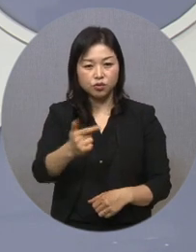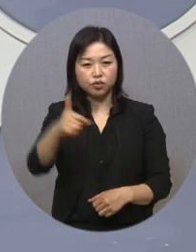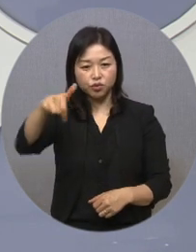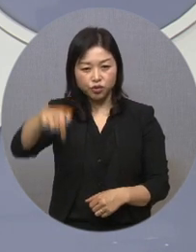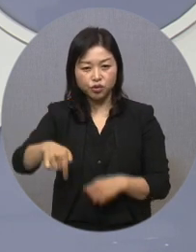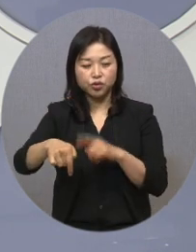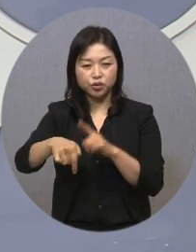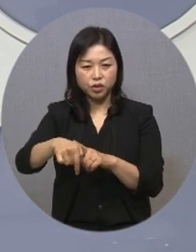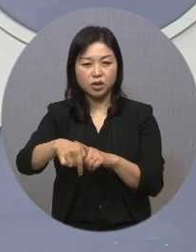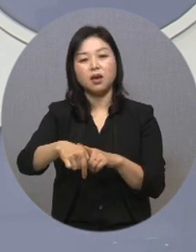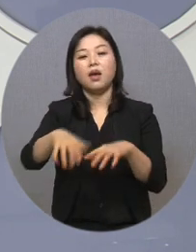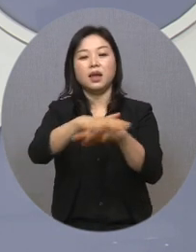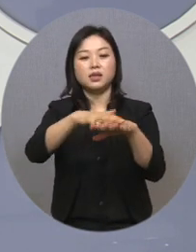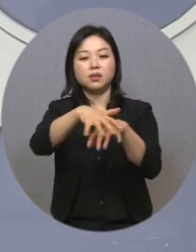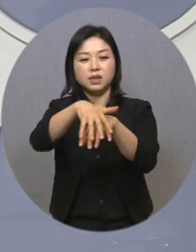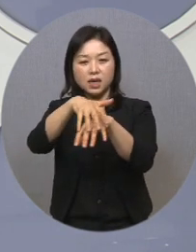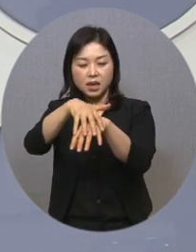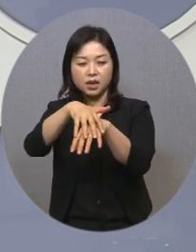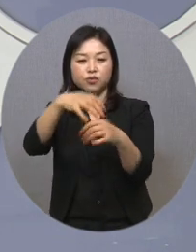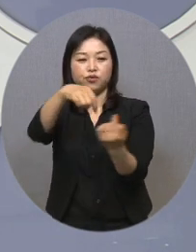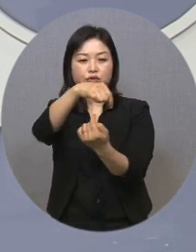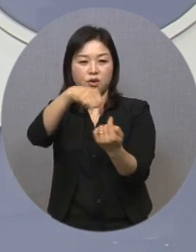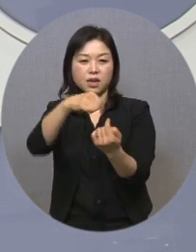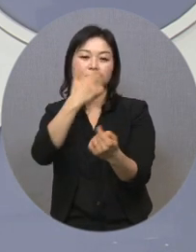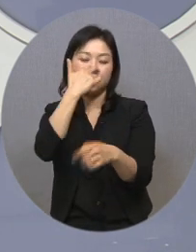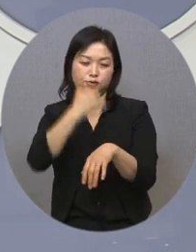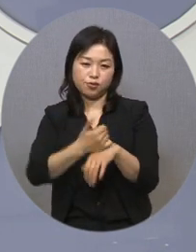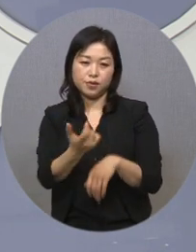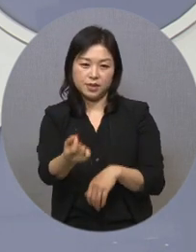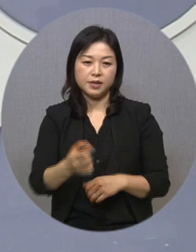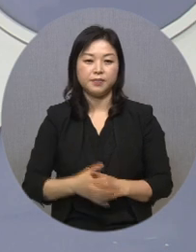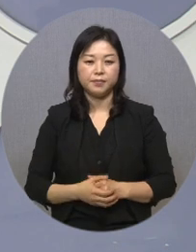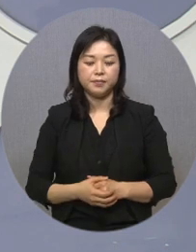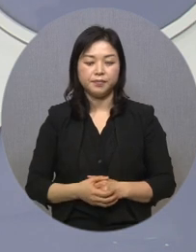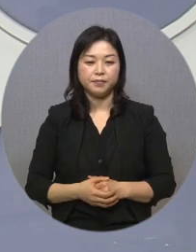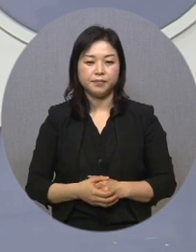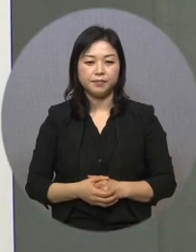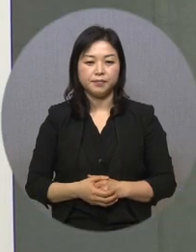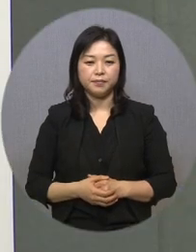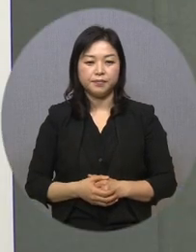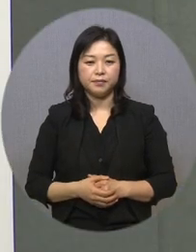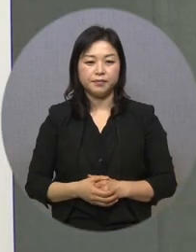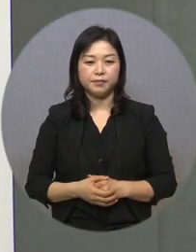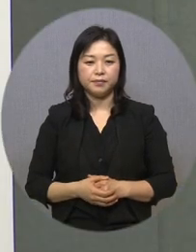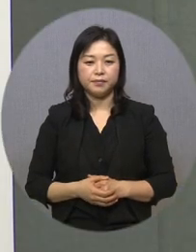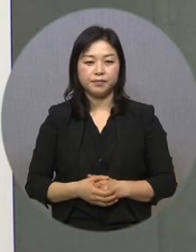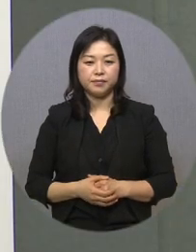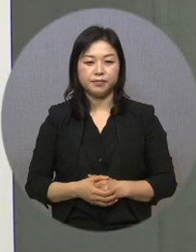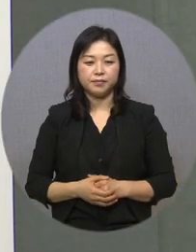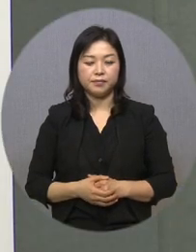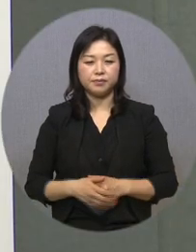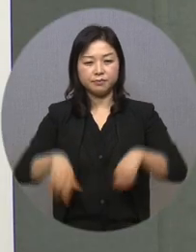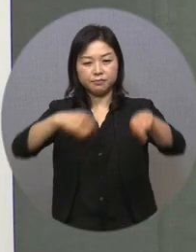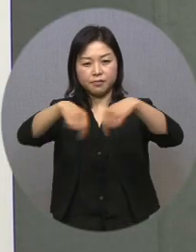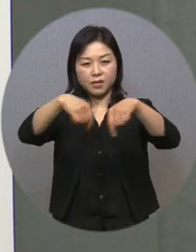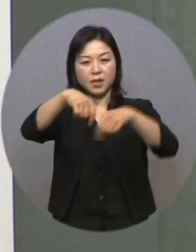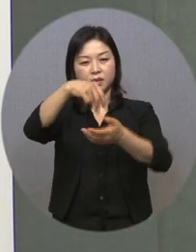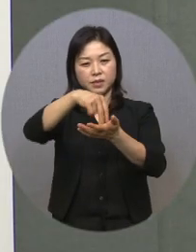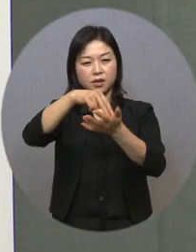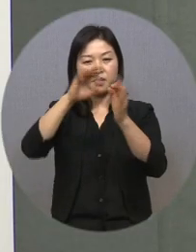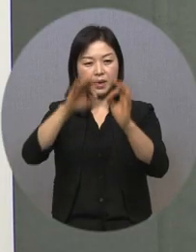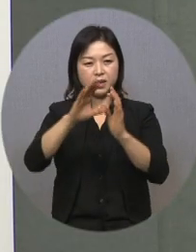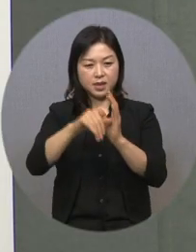행정체계를 운영해왔던 거가 너무 좀 익숙해 있습니다. 이러다 보니까 통치적인